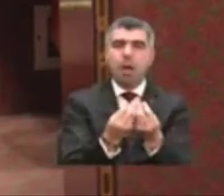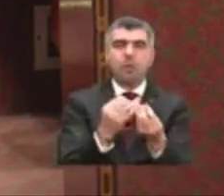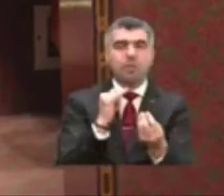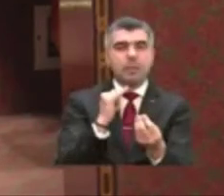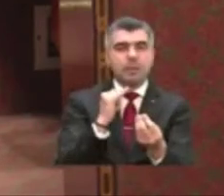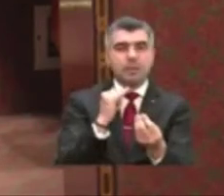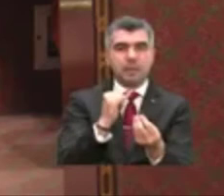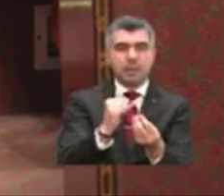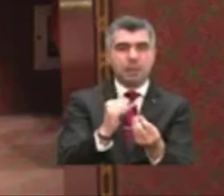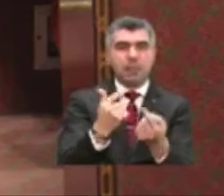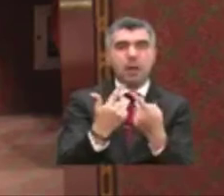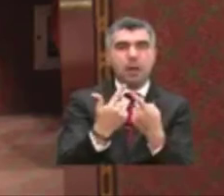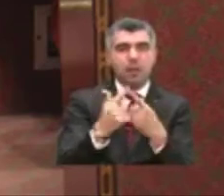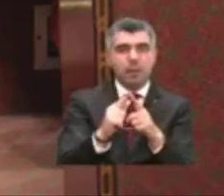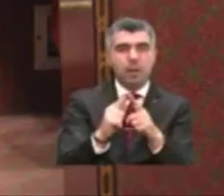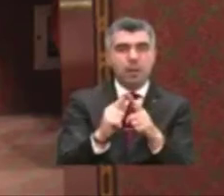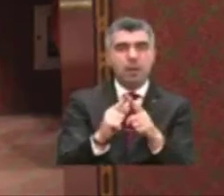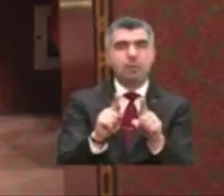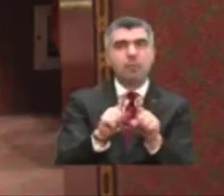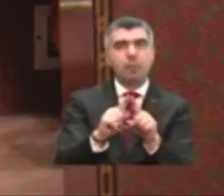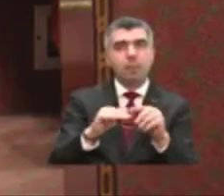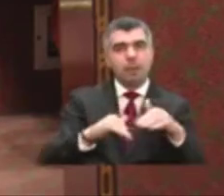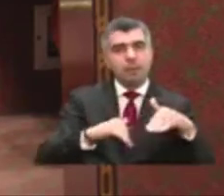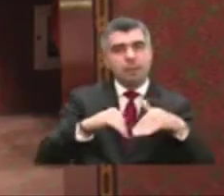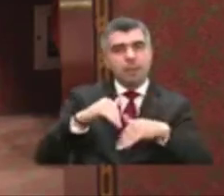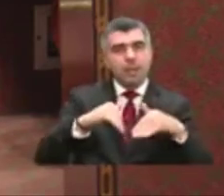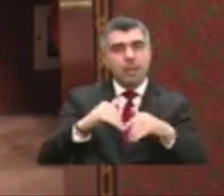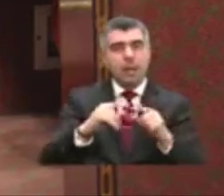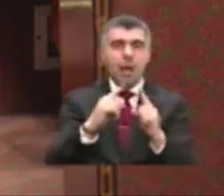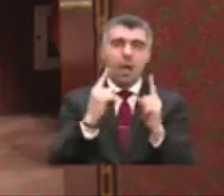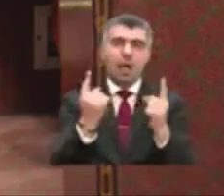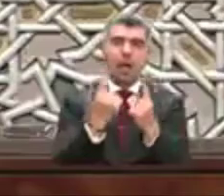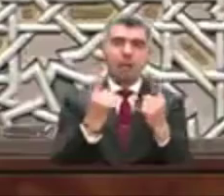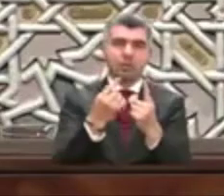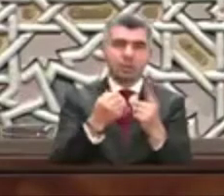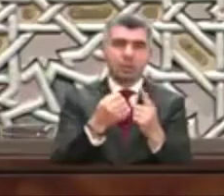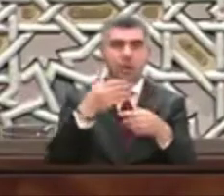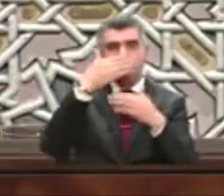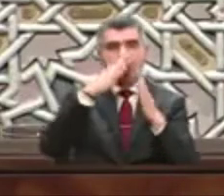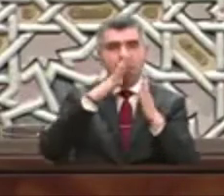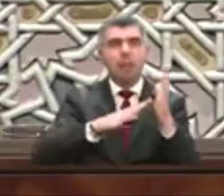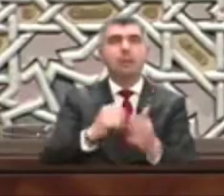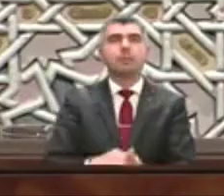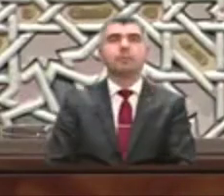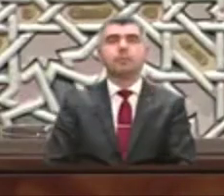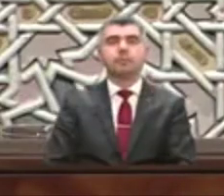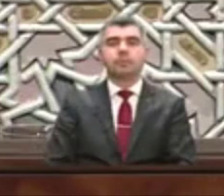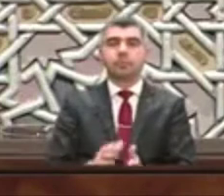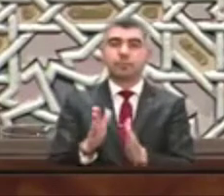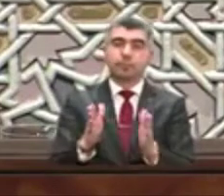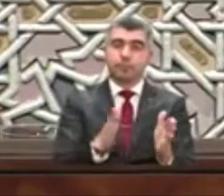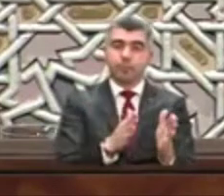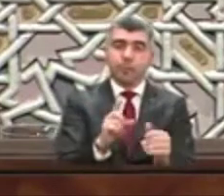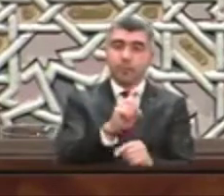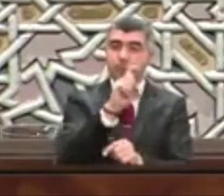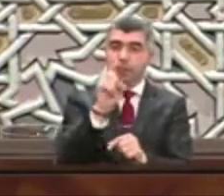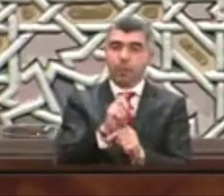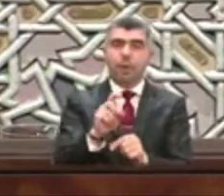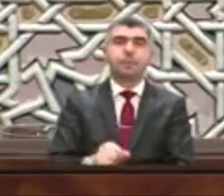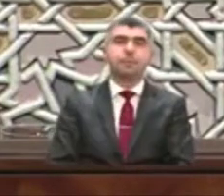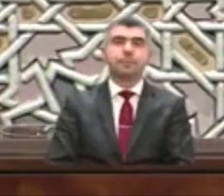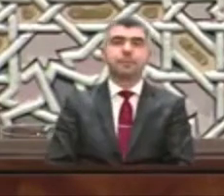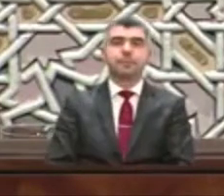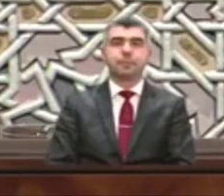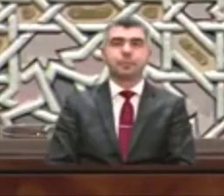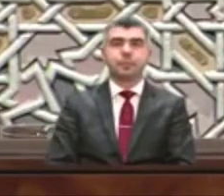الاستمراريه ديال السير في بلادنا. شكرا. شكرا سيد الوزير المحترم. نمر الى السؤال الموالي